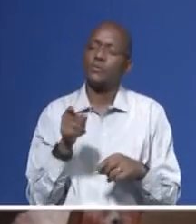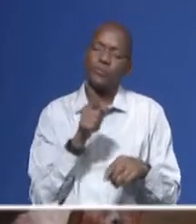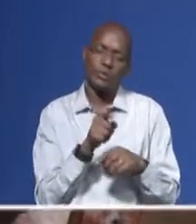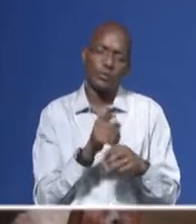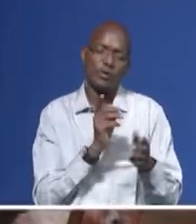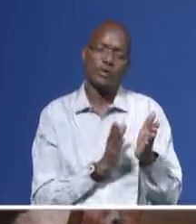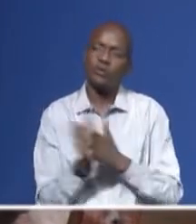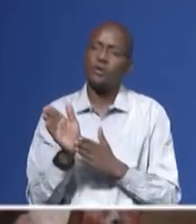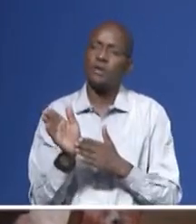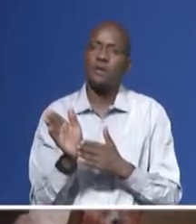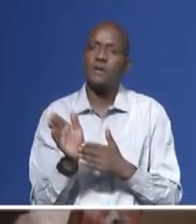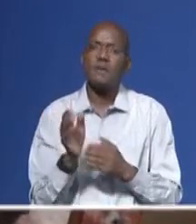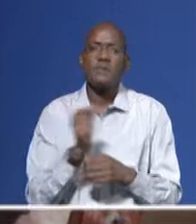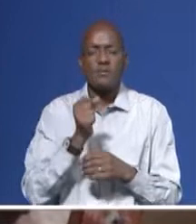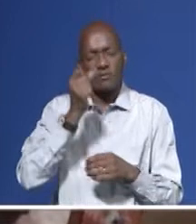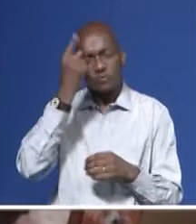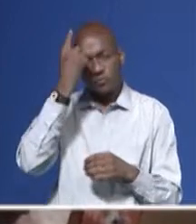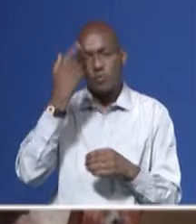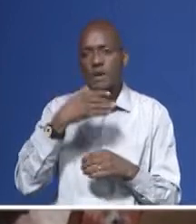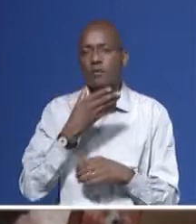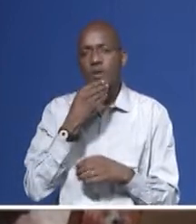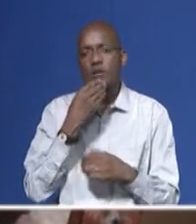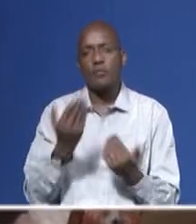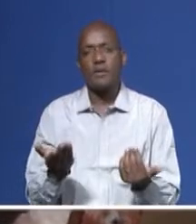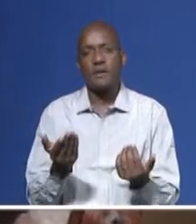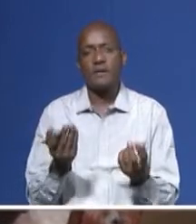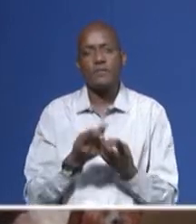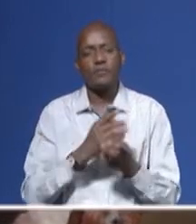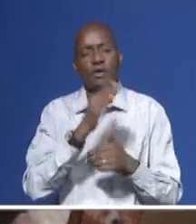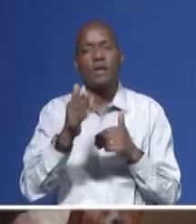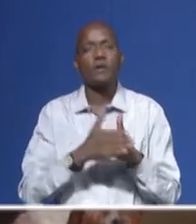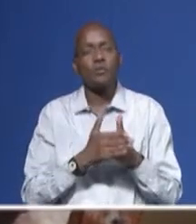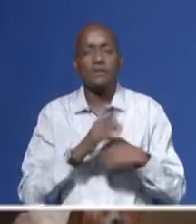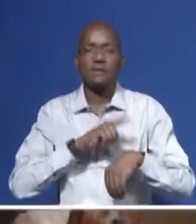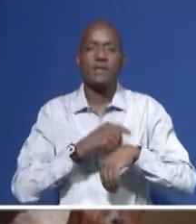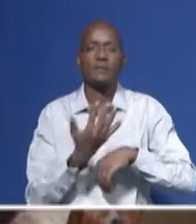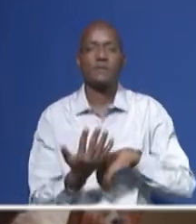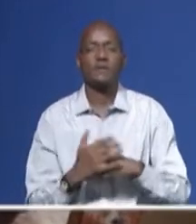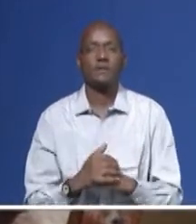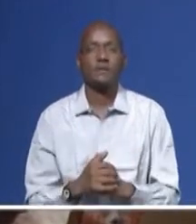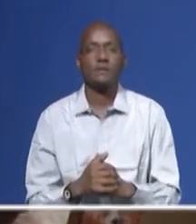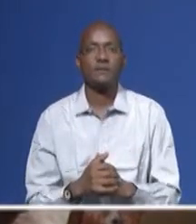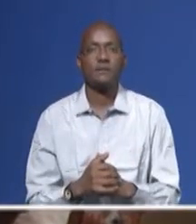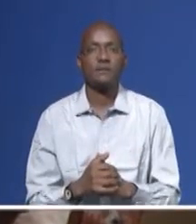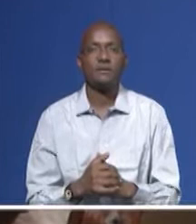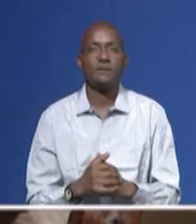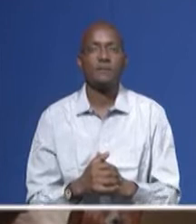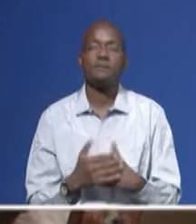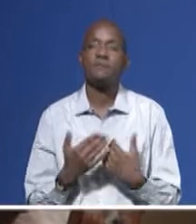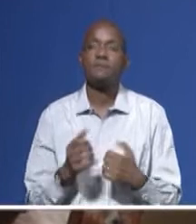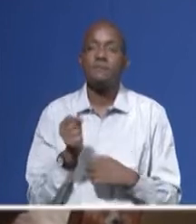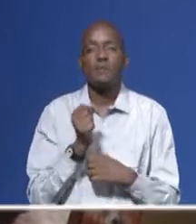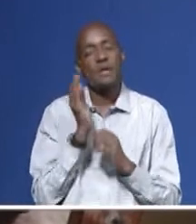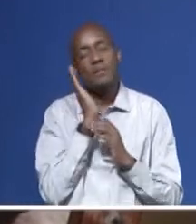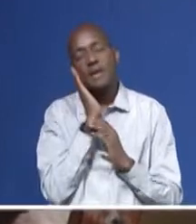unatoroka. Ulikuwa unatorokaje bibi asikujue kwamba unaenda kwa mwanamume muda huo, na ulikuwa unarudije muda gani hasa? Bibi alikuwa